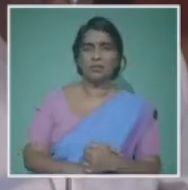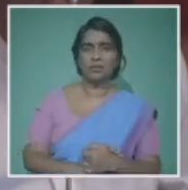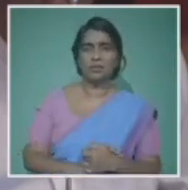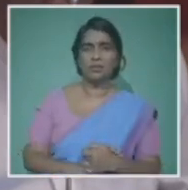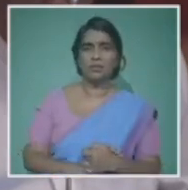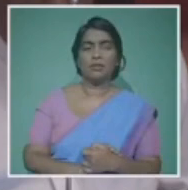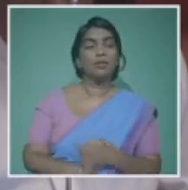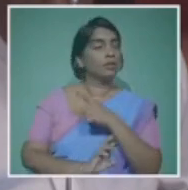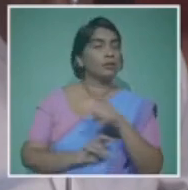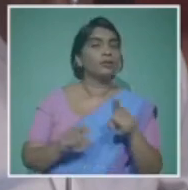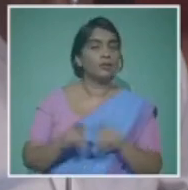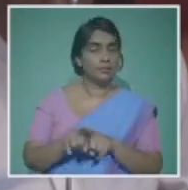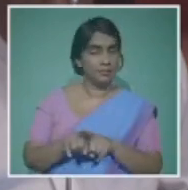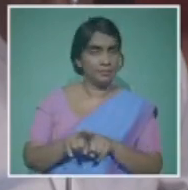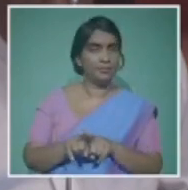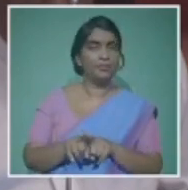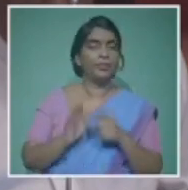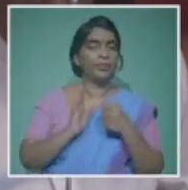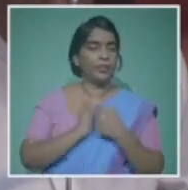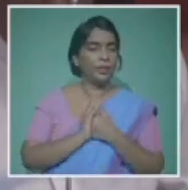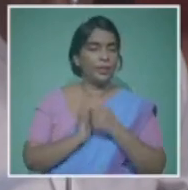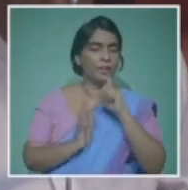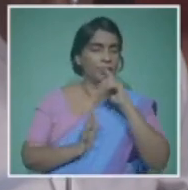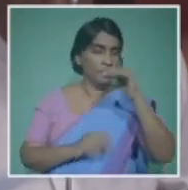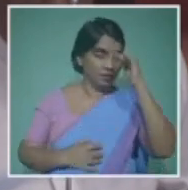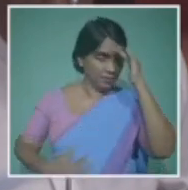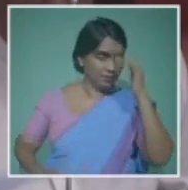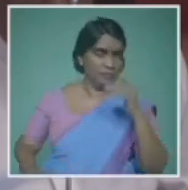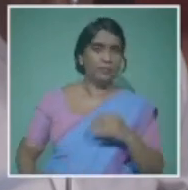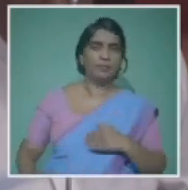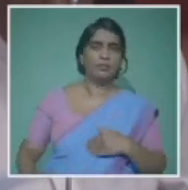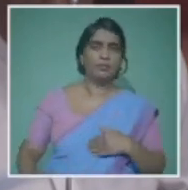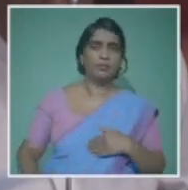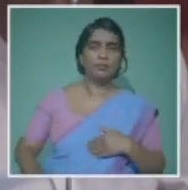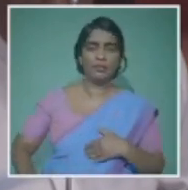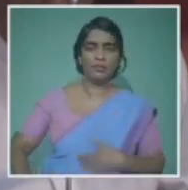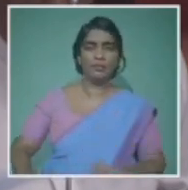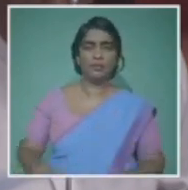අන්න එම නිසා ගරු කතානායකතුමනි